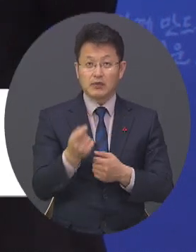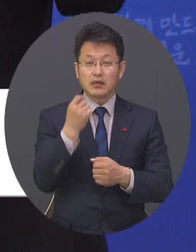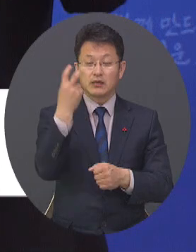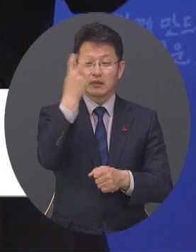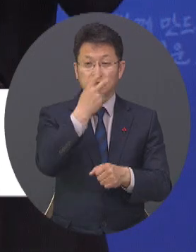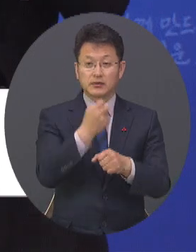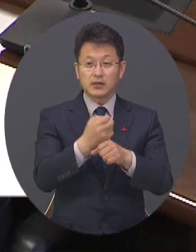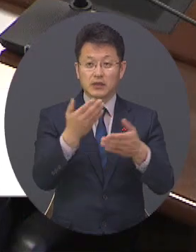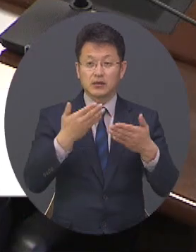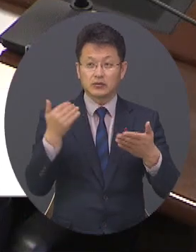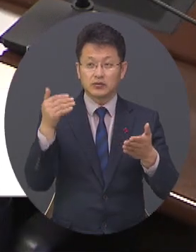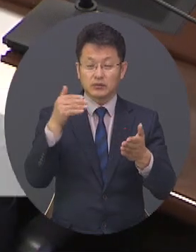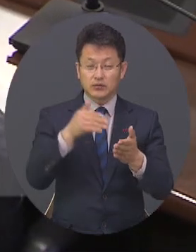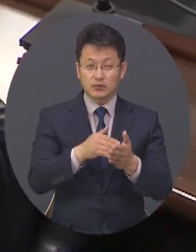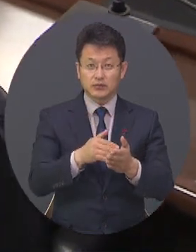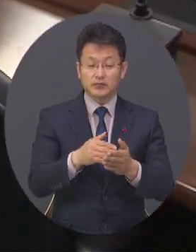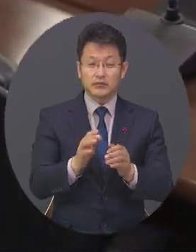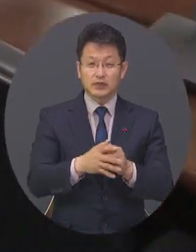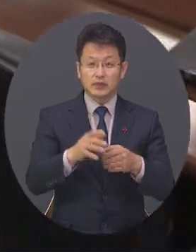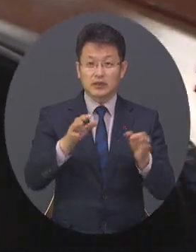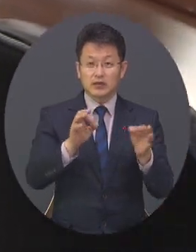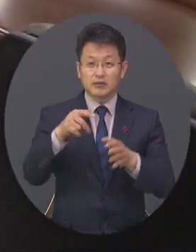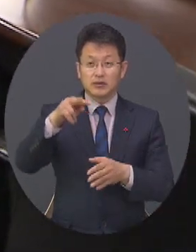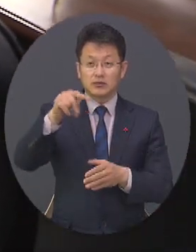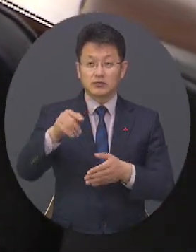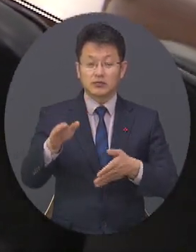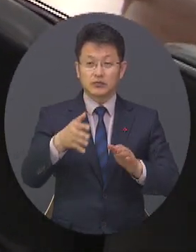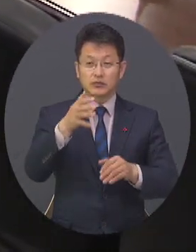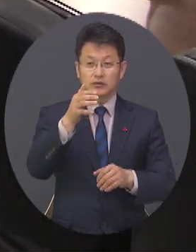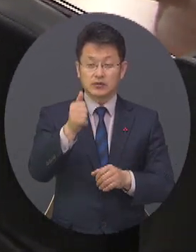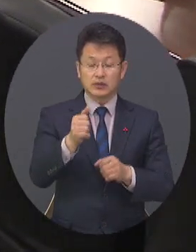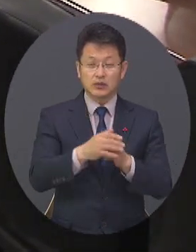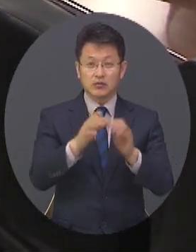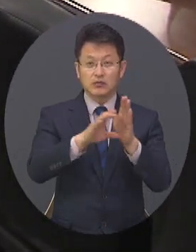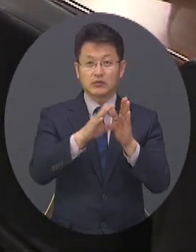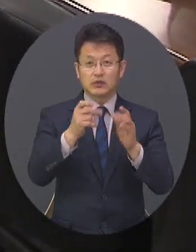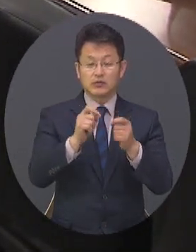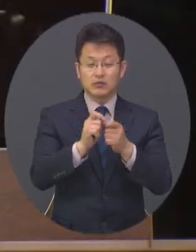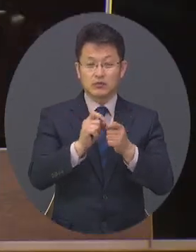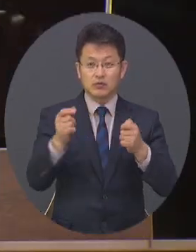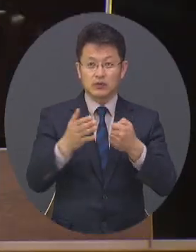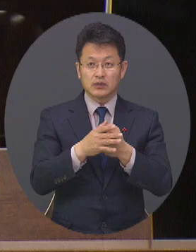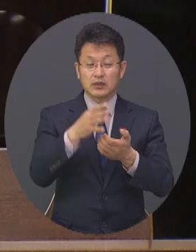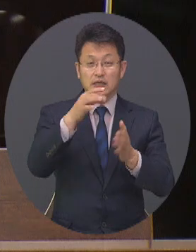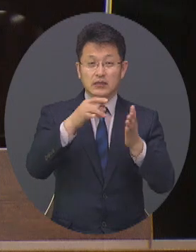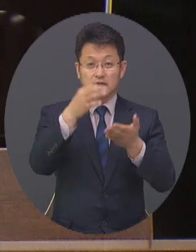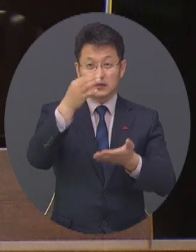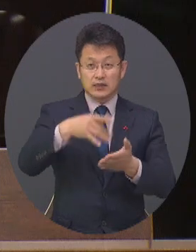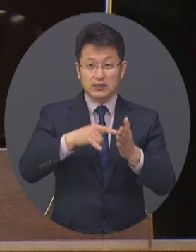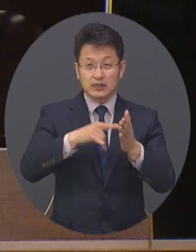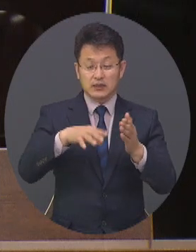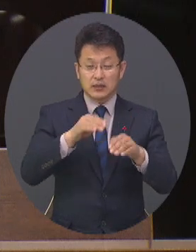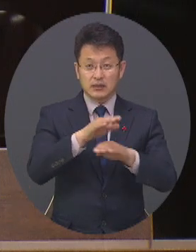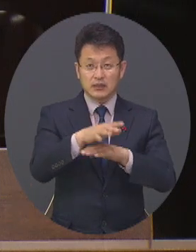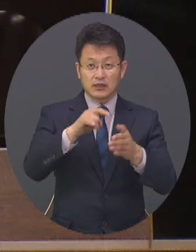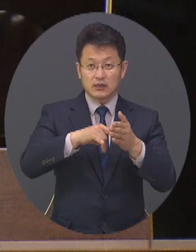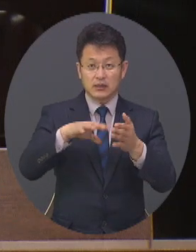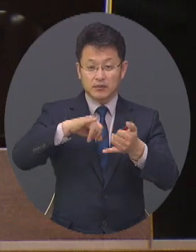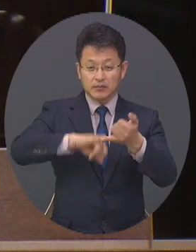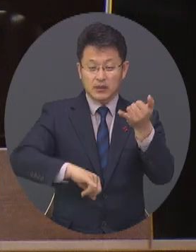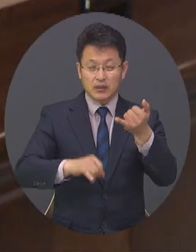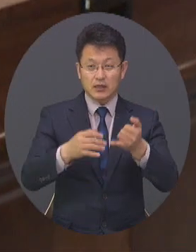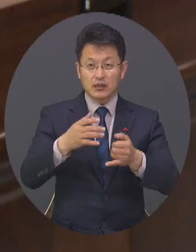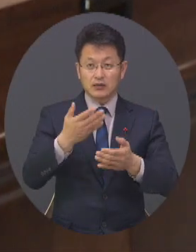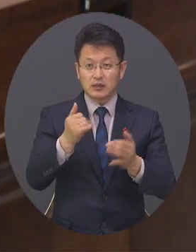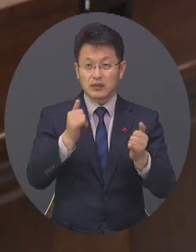긴 응결 수 있도록 한편 김경수 도지사는 코로나 1구 장기화로 제시한 세나 자동차세를 체납한 납세자들이